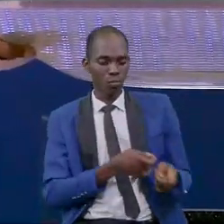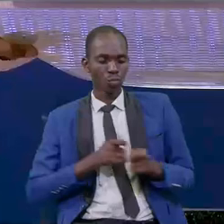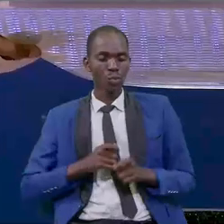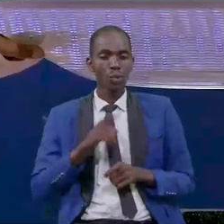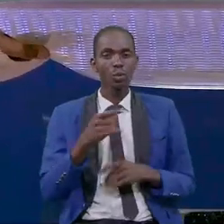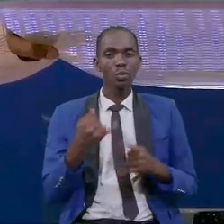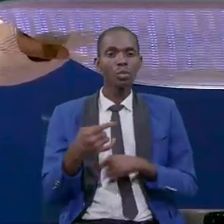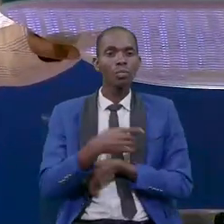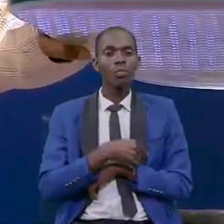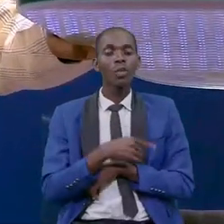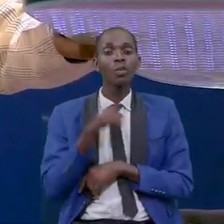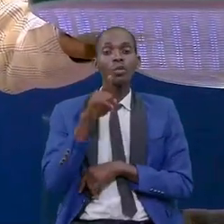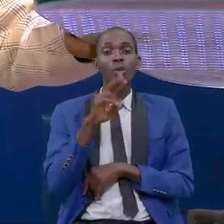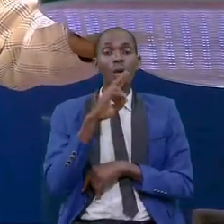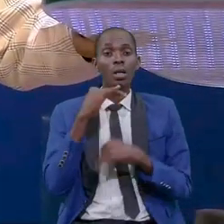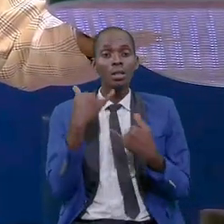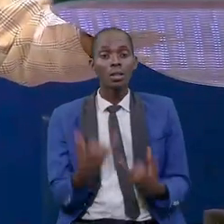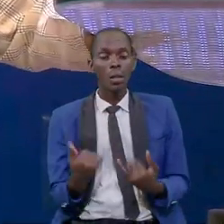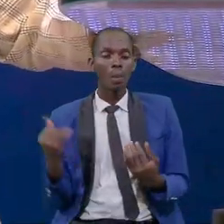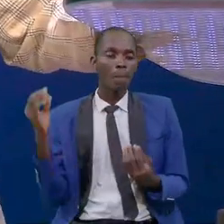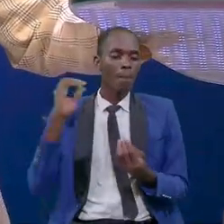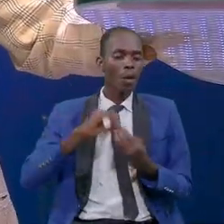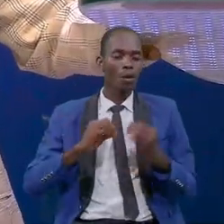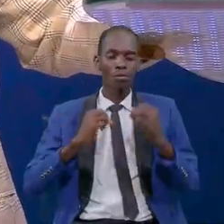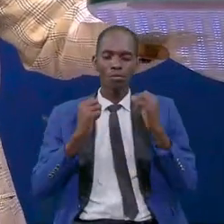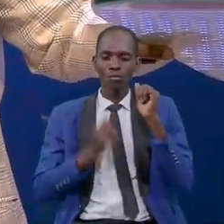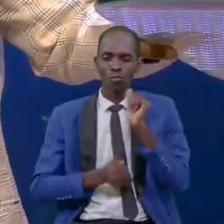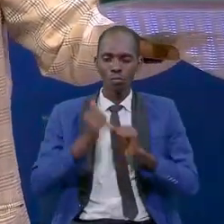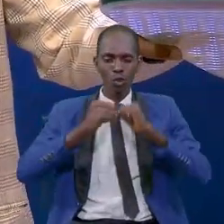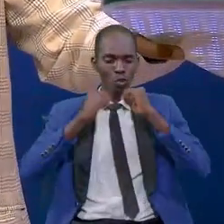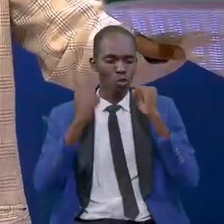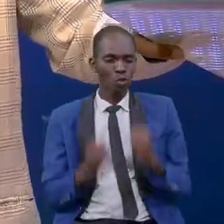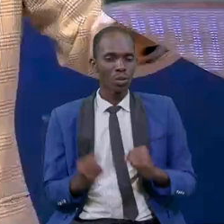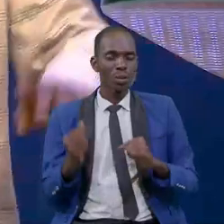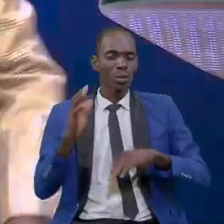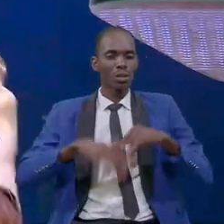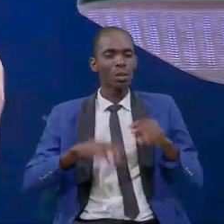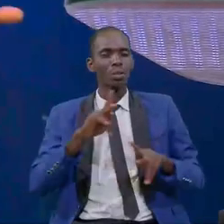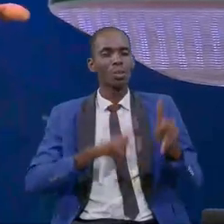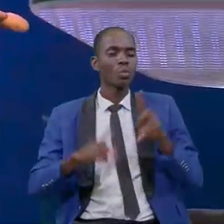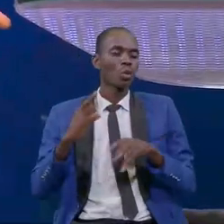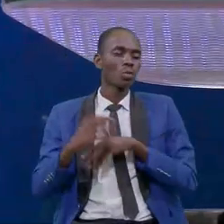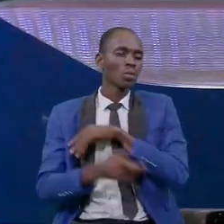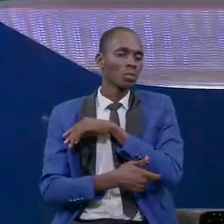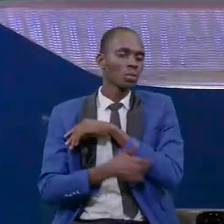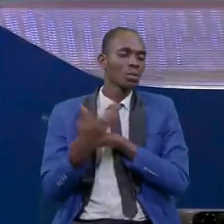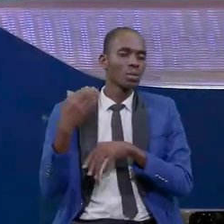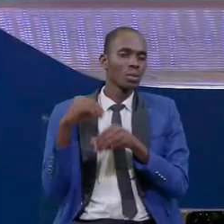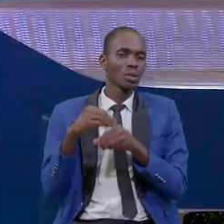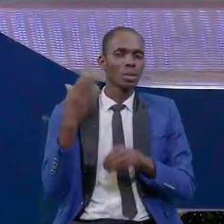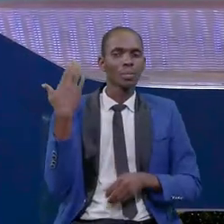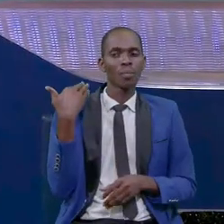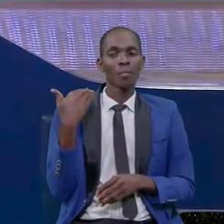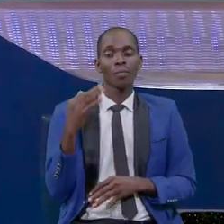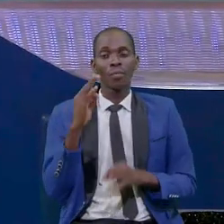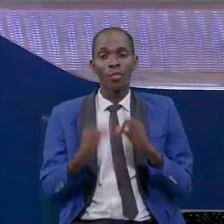vous attirent, qui vous taquinent aujourd'hui, oui, étaient plus forts que les tentateurs